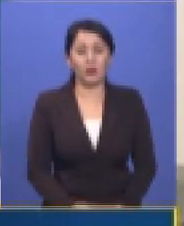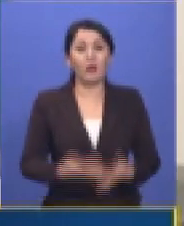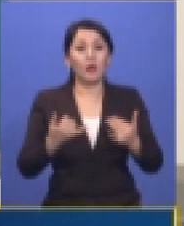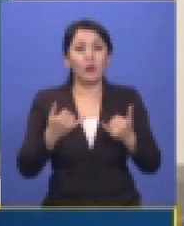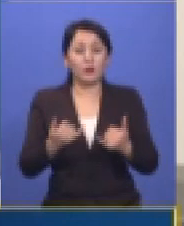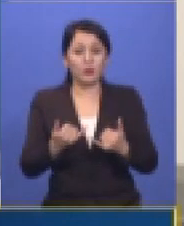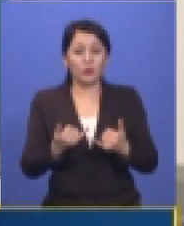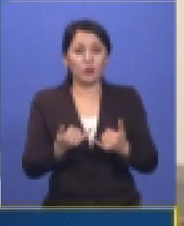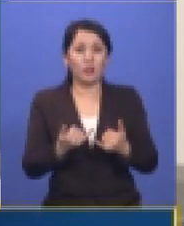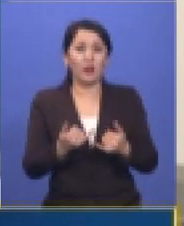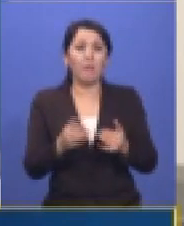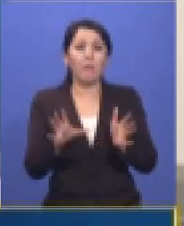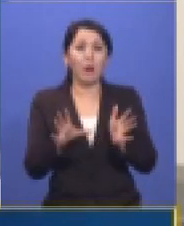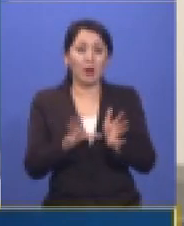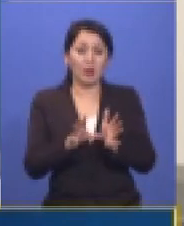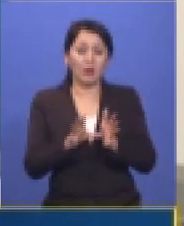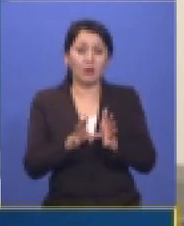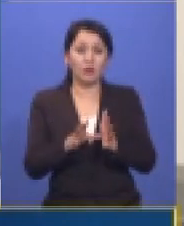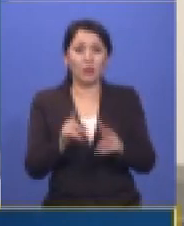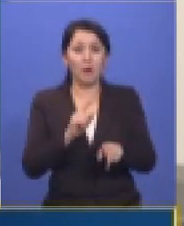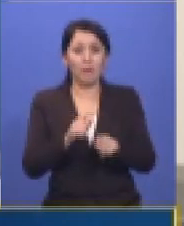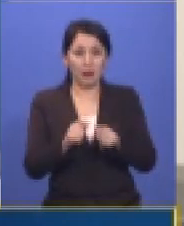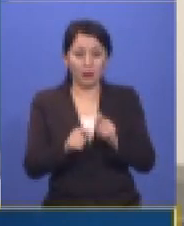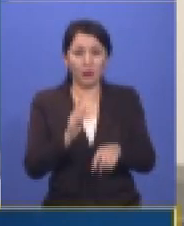Қазір турбоагрегаттардың істен шығу себебі